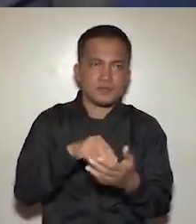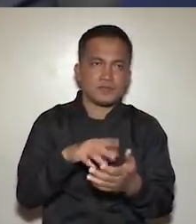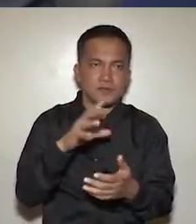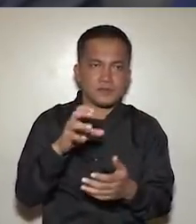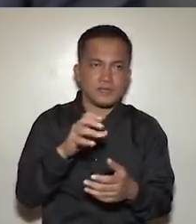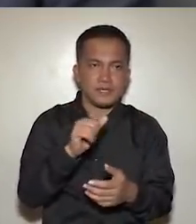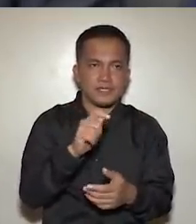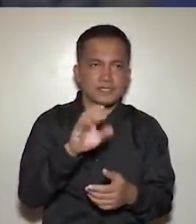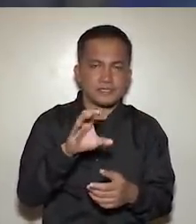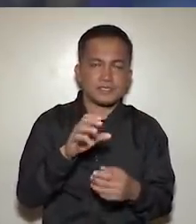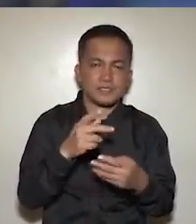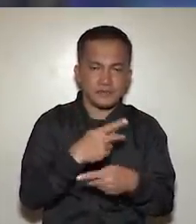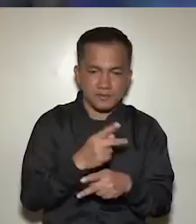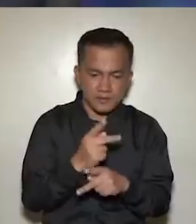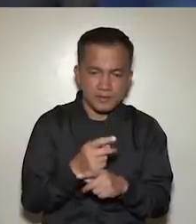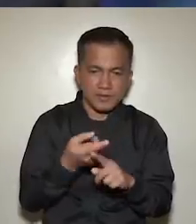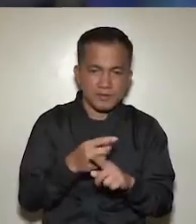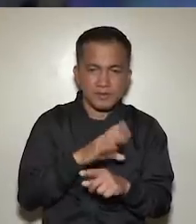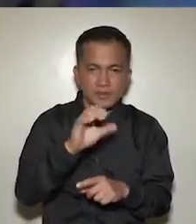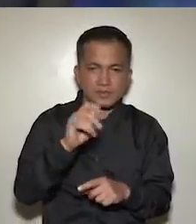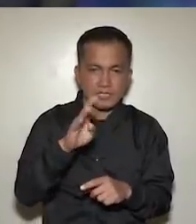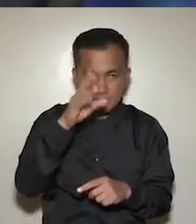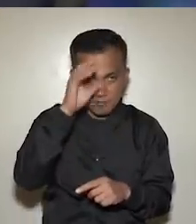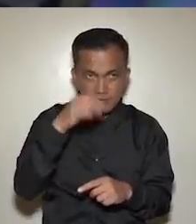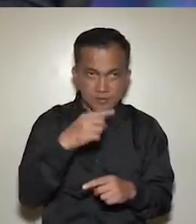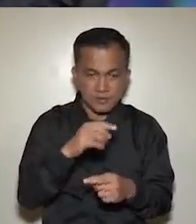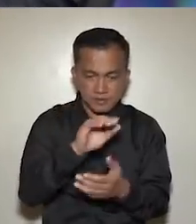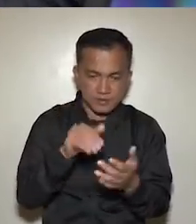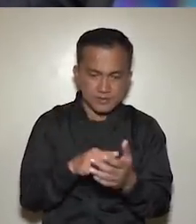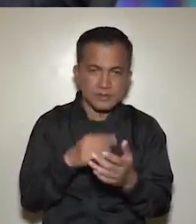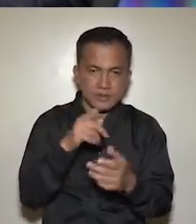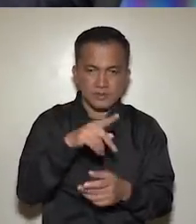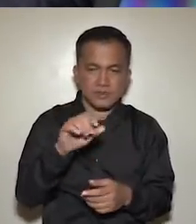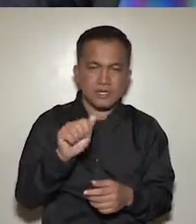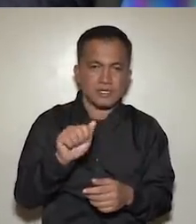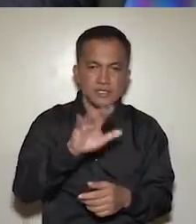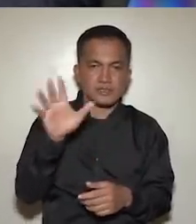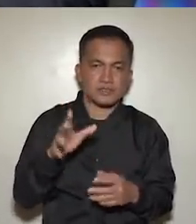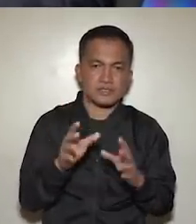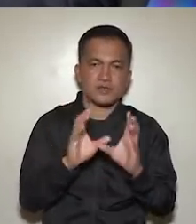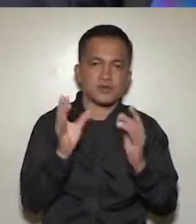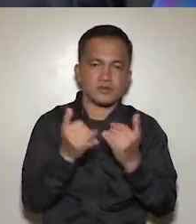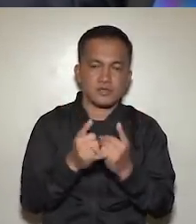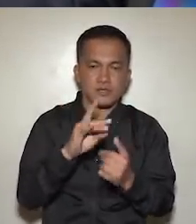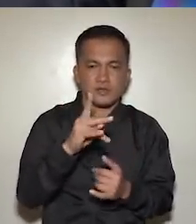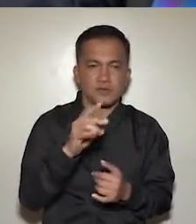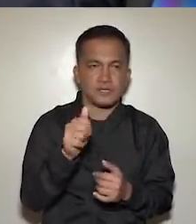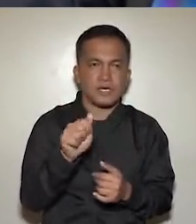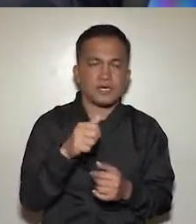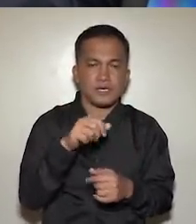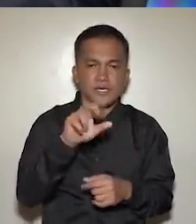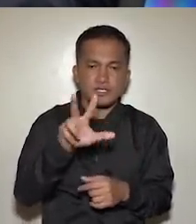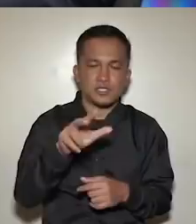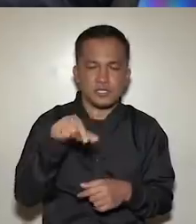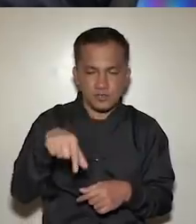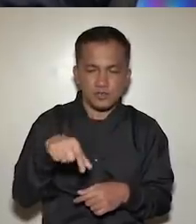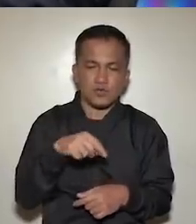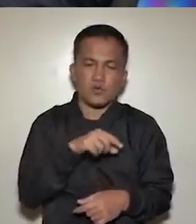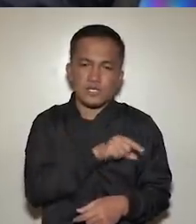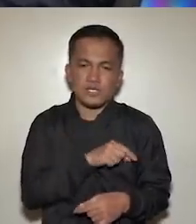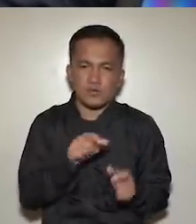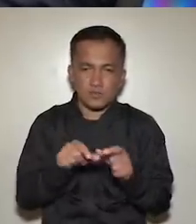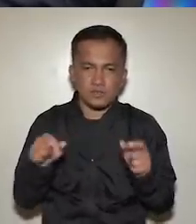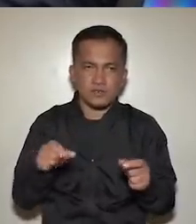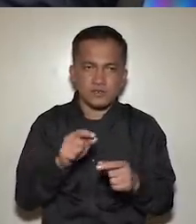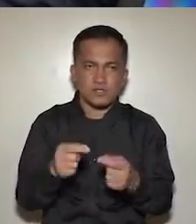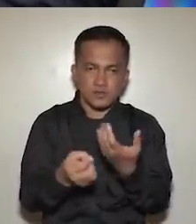1,500. Worth of ATC products, car mount holder from Selboy. Payless Car Care Center, part of PPC Asia Corporation and Kumeya 3Q. Siguradong quality,